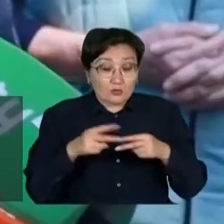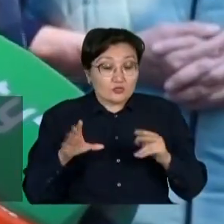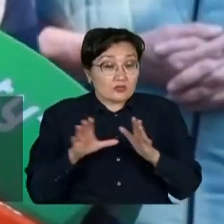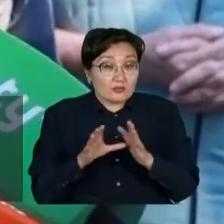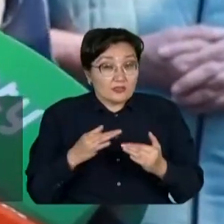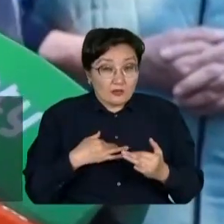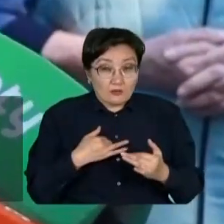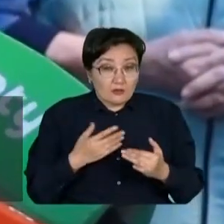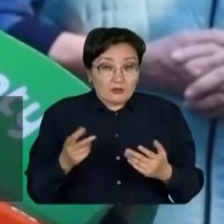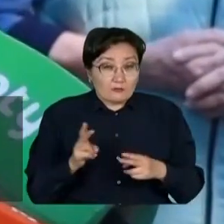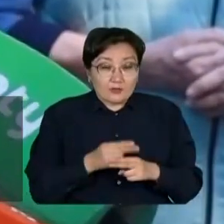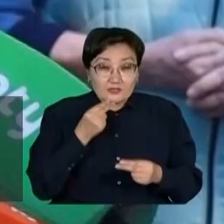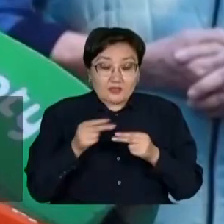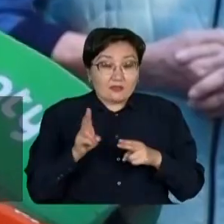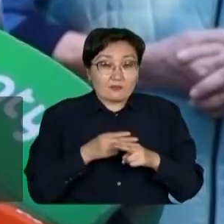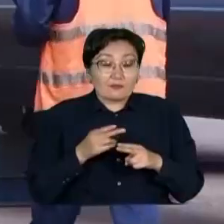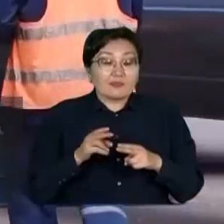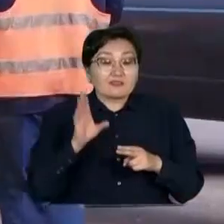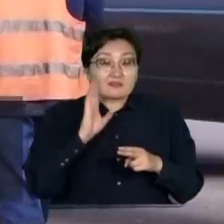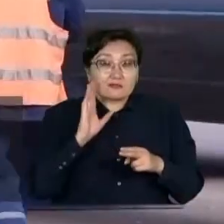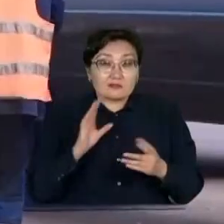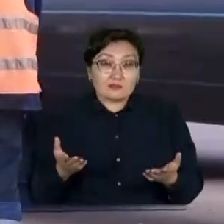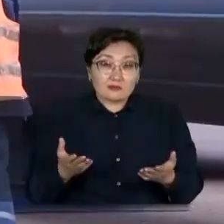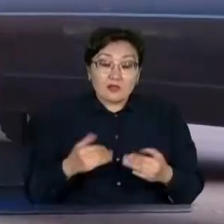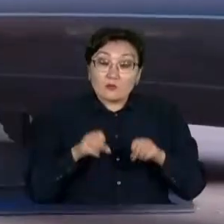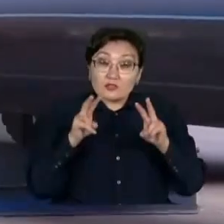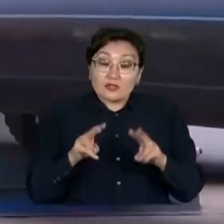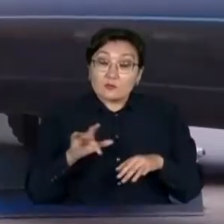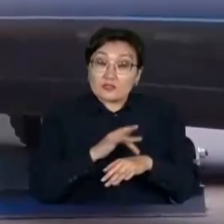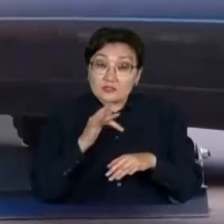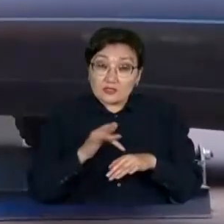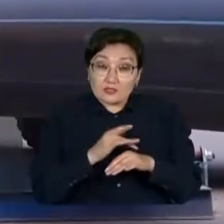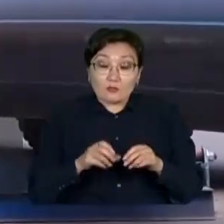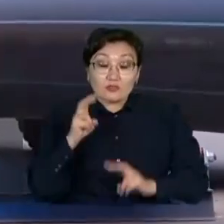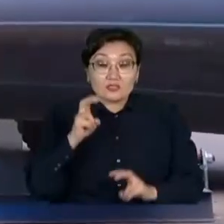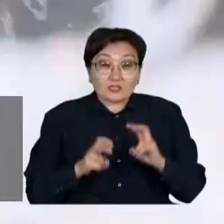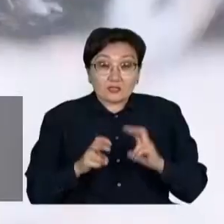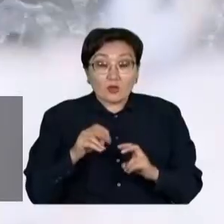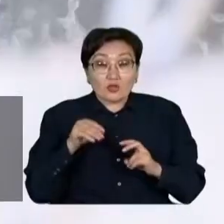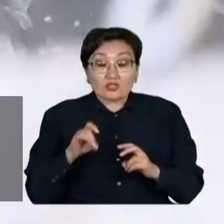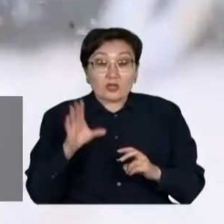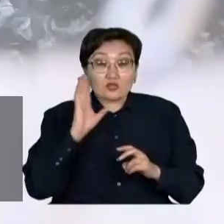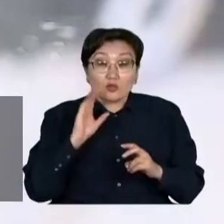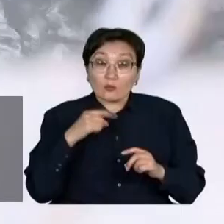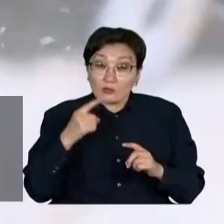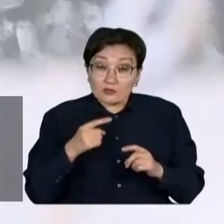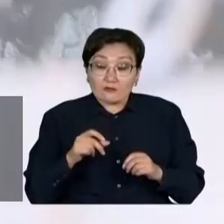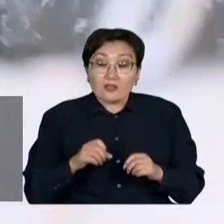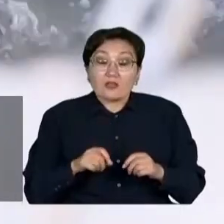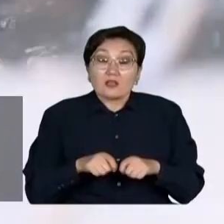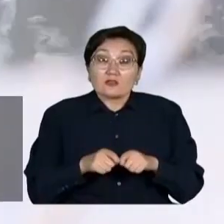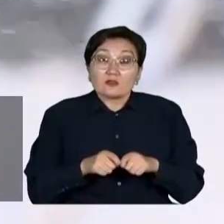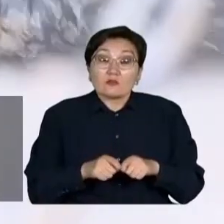Я без еды, без воды, без всего. Специалисты коммунального предприятия «Кызылжар-Су» отмечают, что